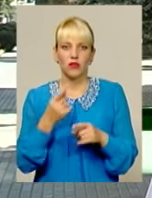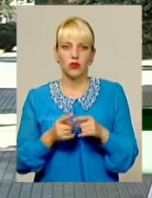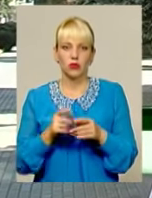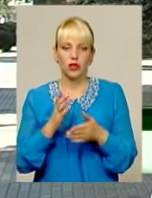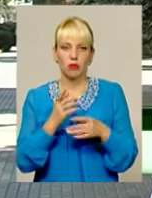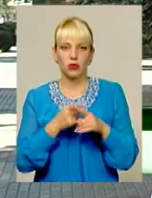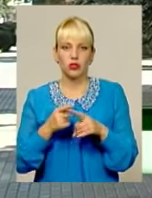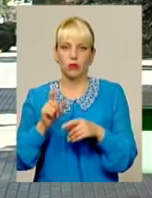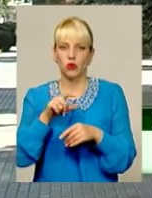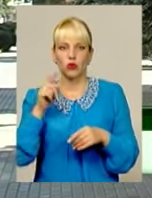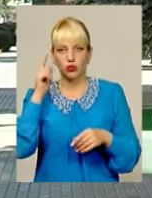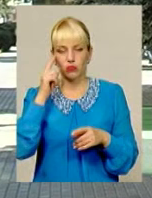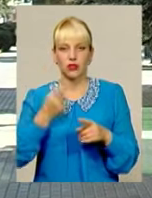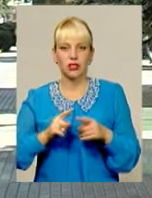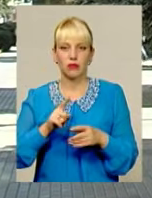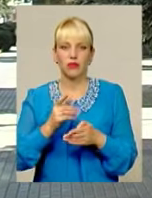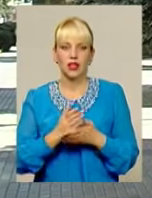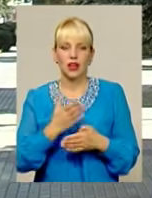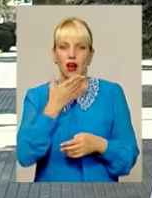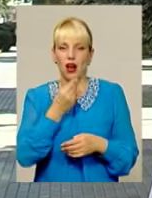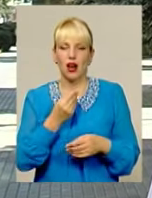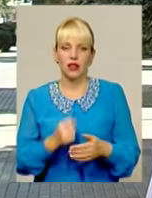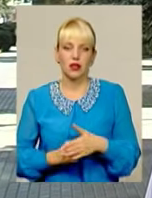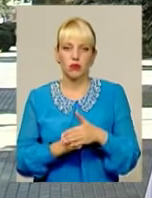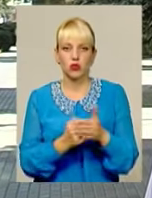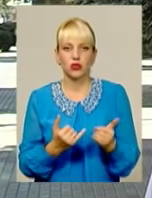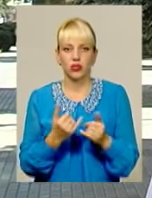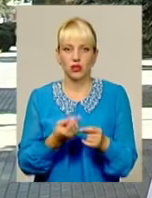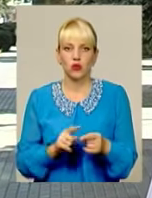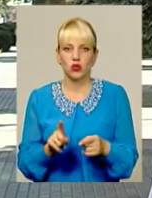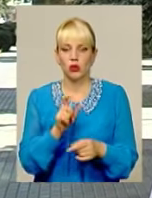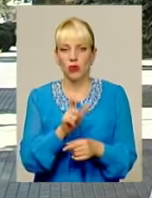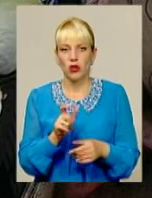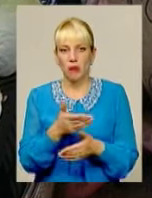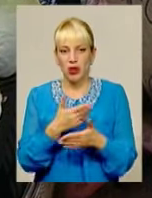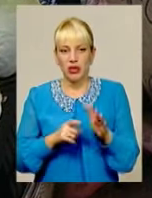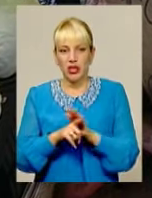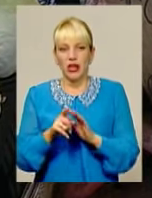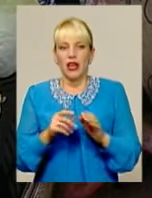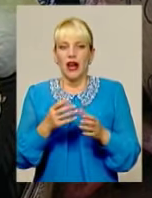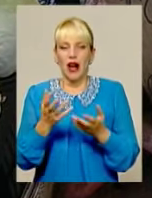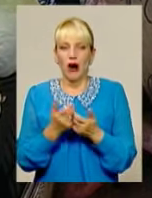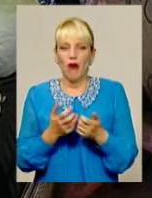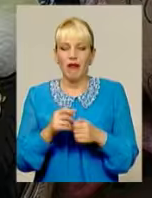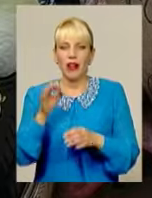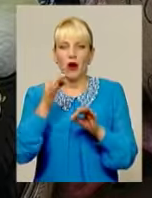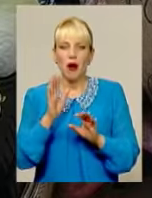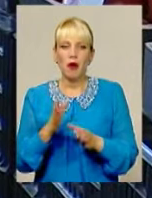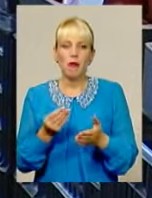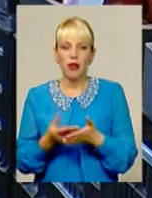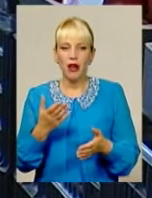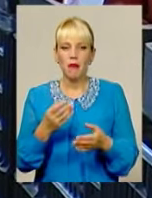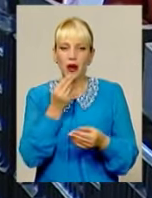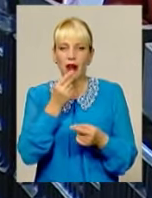задумуються на цей. І це є такий гарний поштовх для того, щоб дійсно ми почали рахувати. Восени подорожчають і продукти.